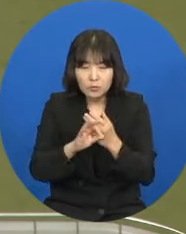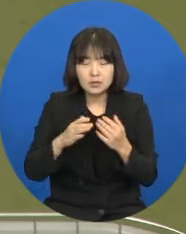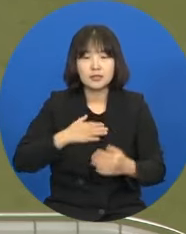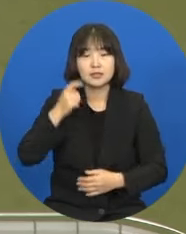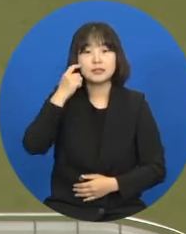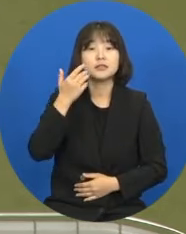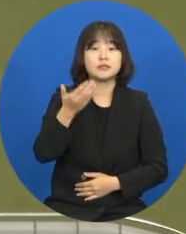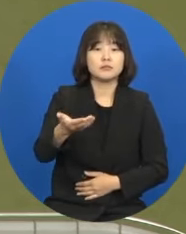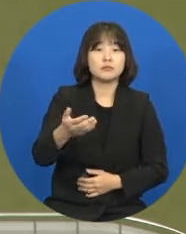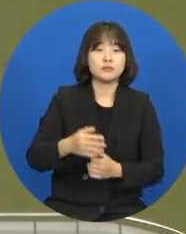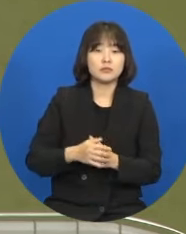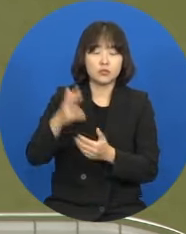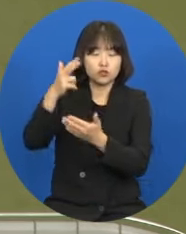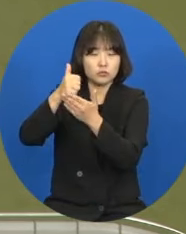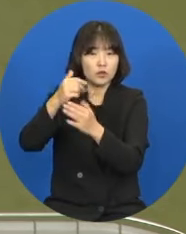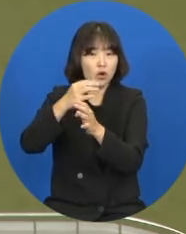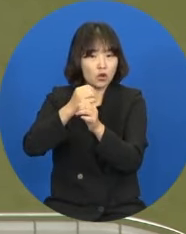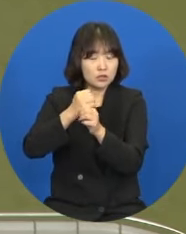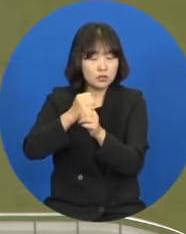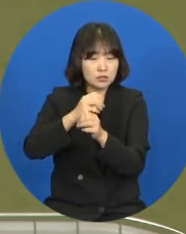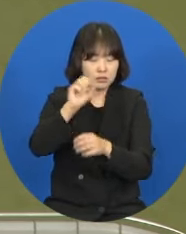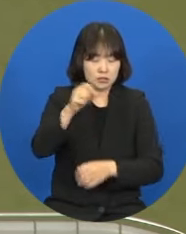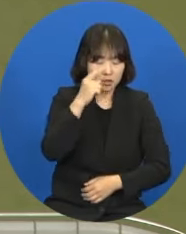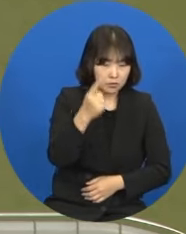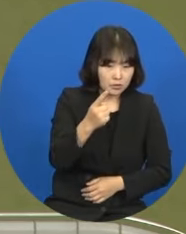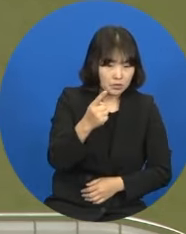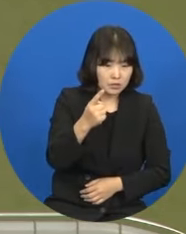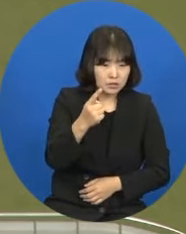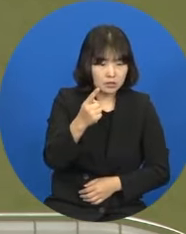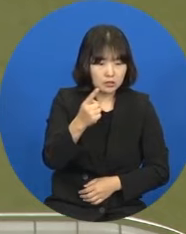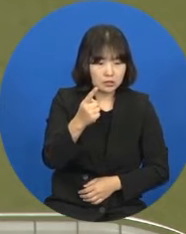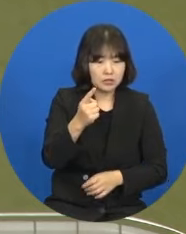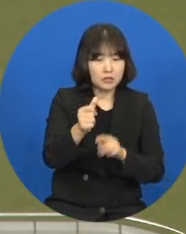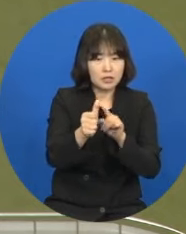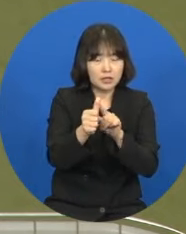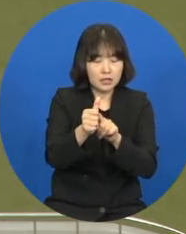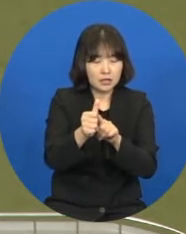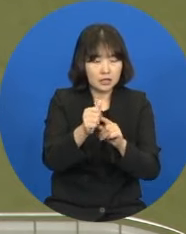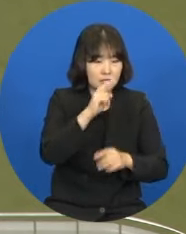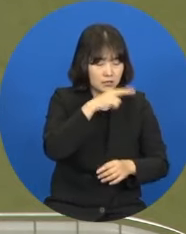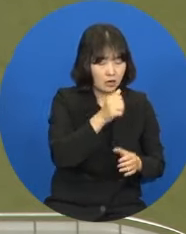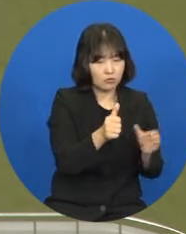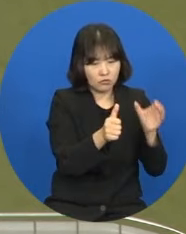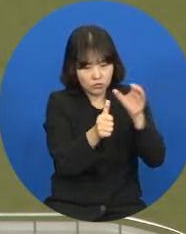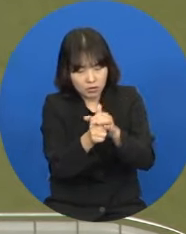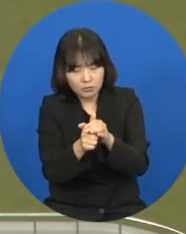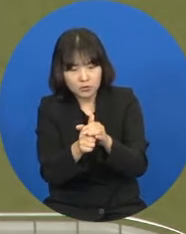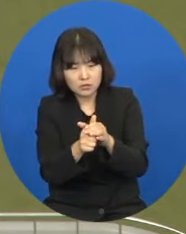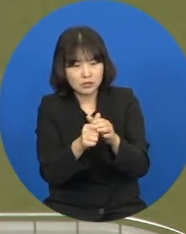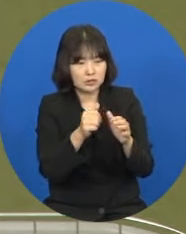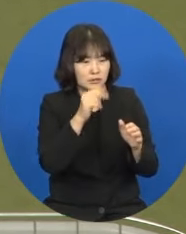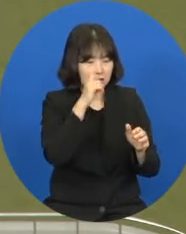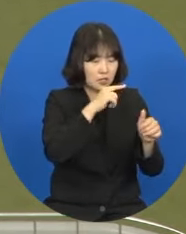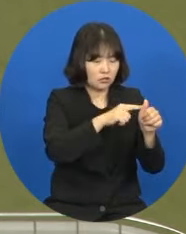들어 볼까요 언제 주님께서 다윗에게 사울을 넘겨 줄 테니 죽여라 하신 말씀이 언제